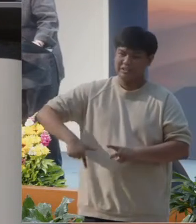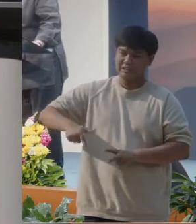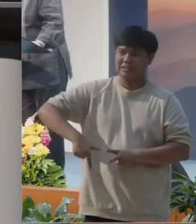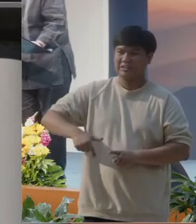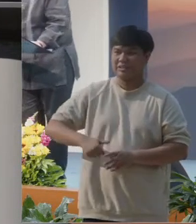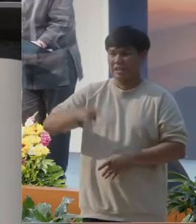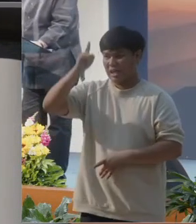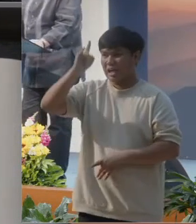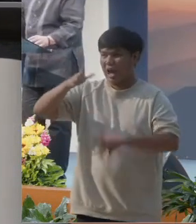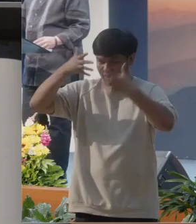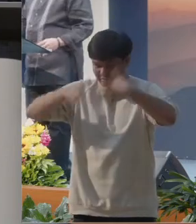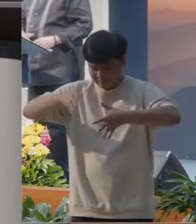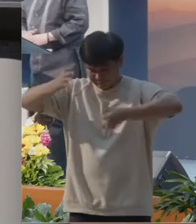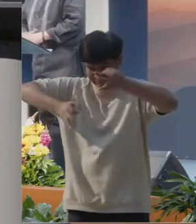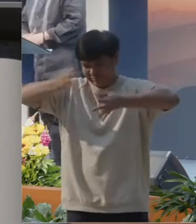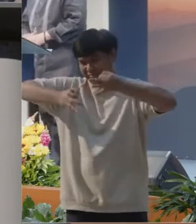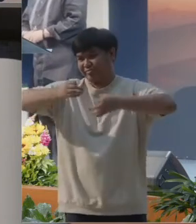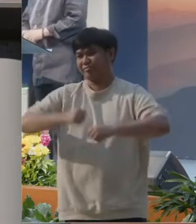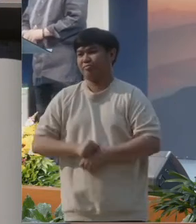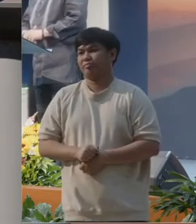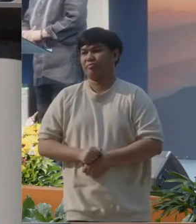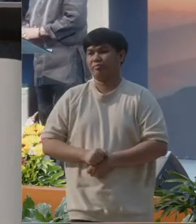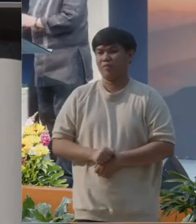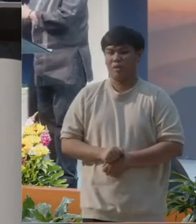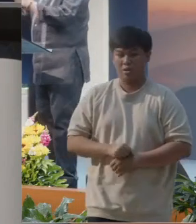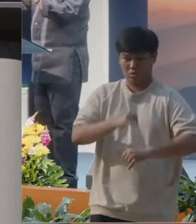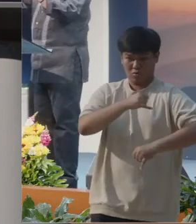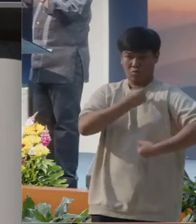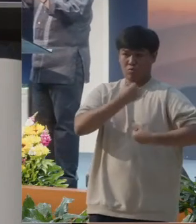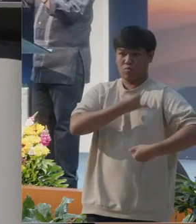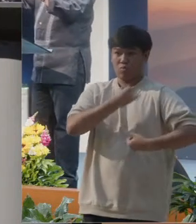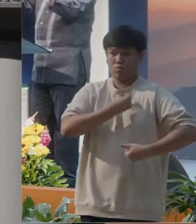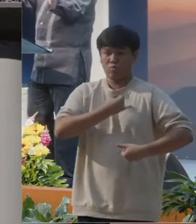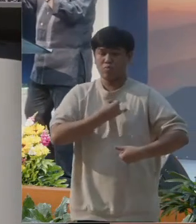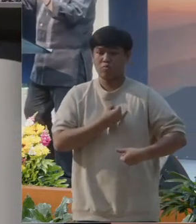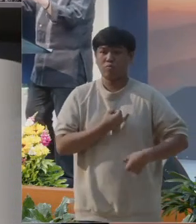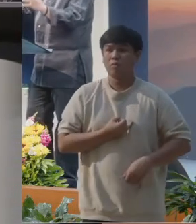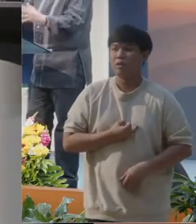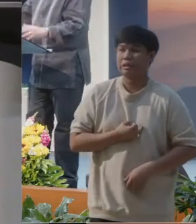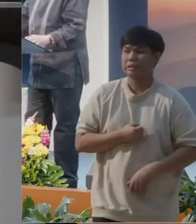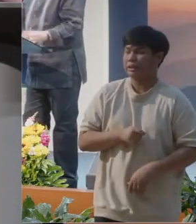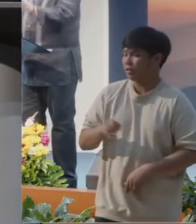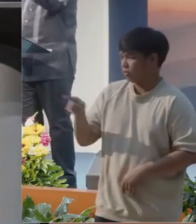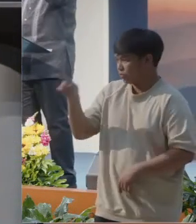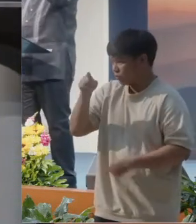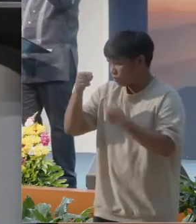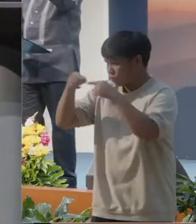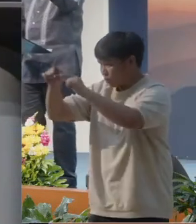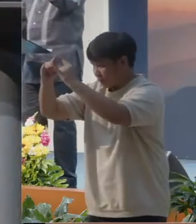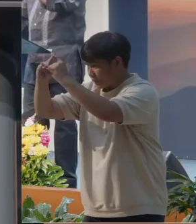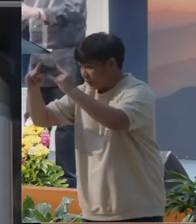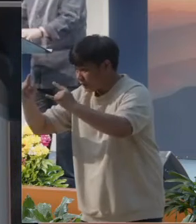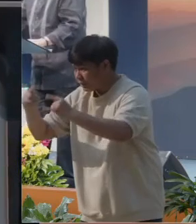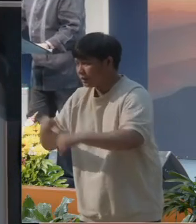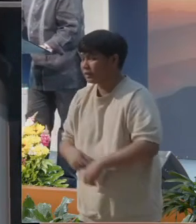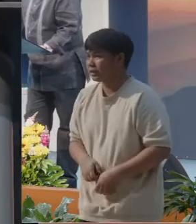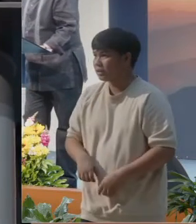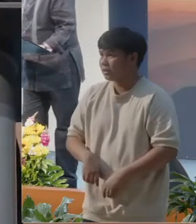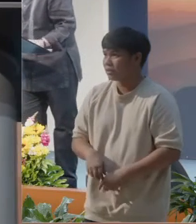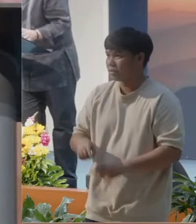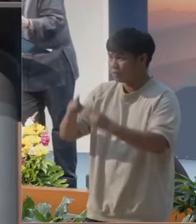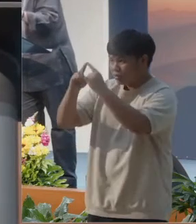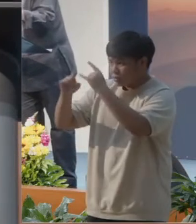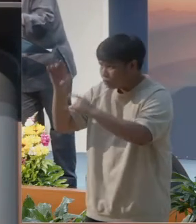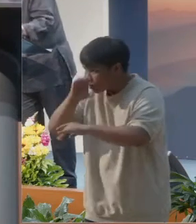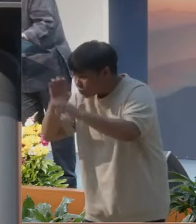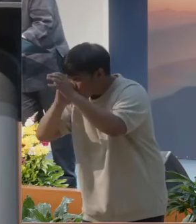Sabi nga po sa verse 22, so Joshua sent the messengers and ran to the tent. Sila'y tumakbo doon. And there it was, nakatago sa